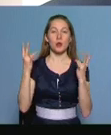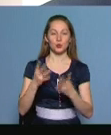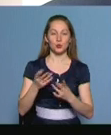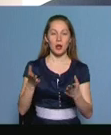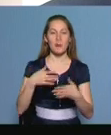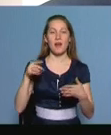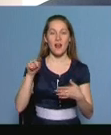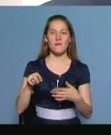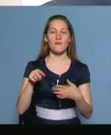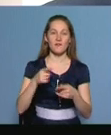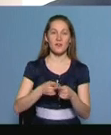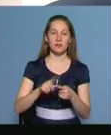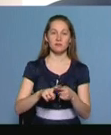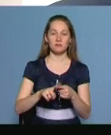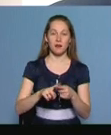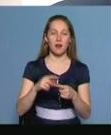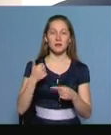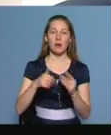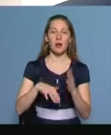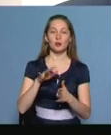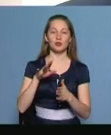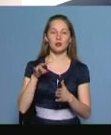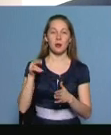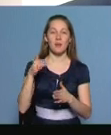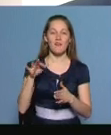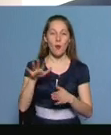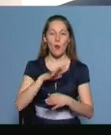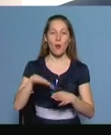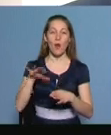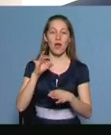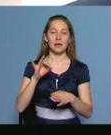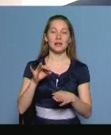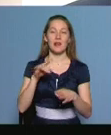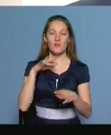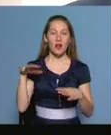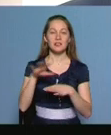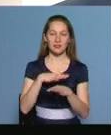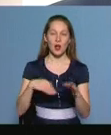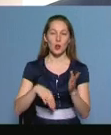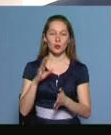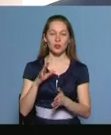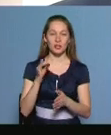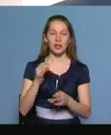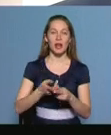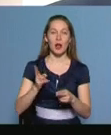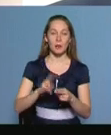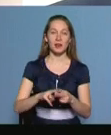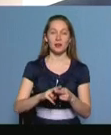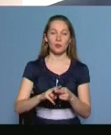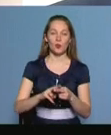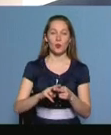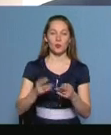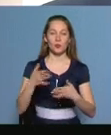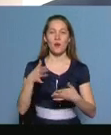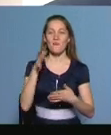этом отношении одни из лучших не только в Приволжском федеральном округе, в России. Поэтому никаких опасений нет. Мы